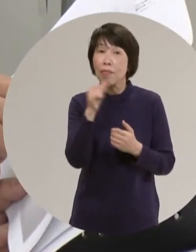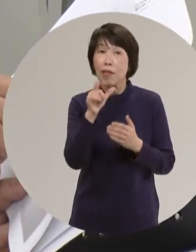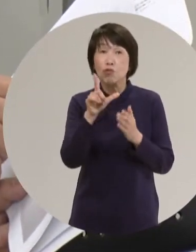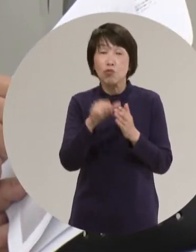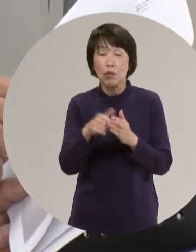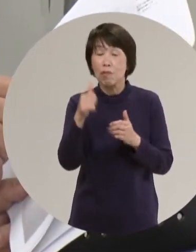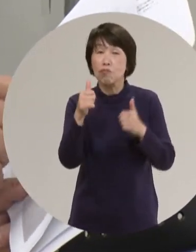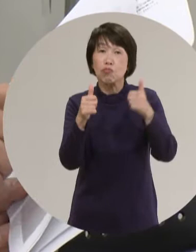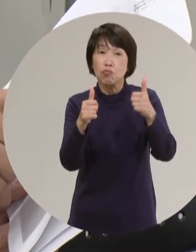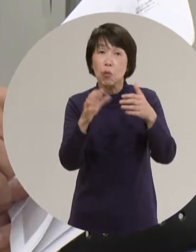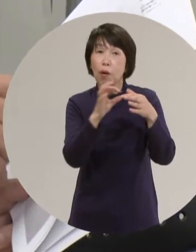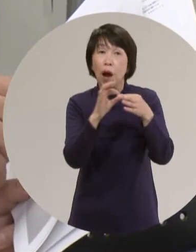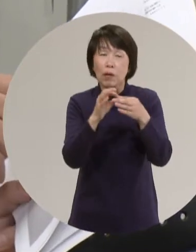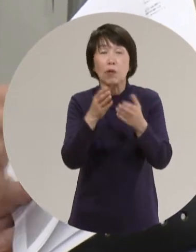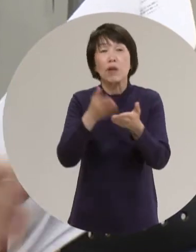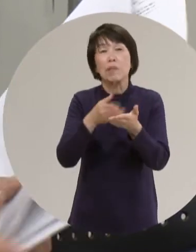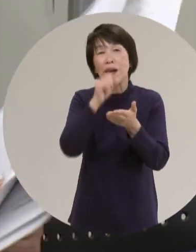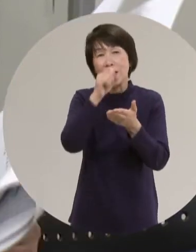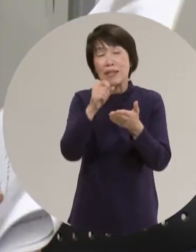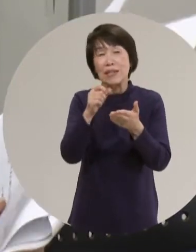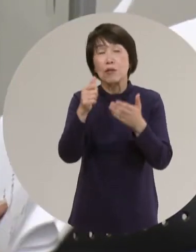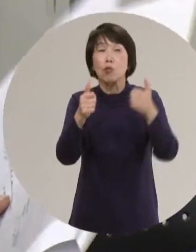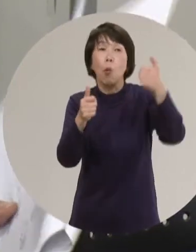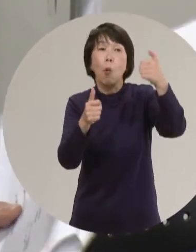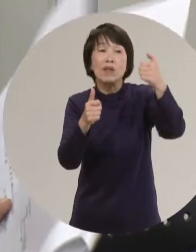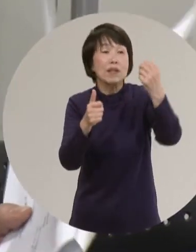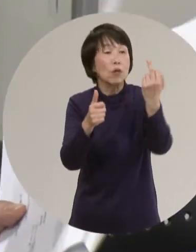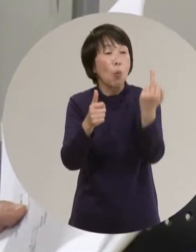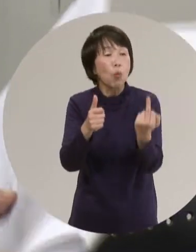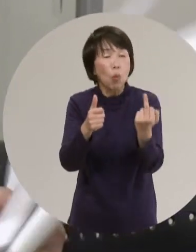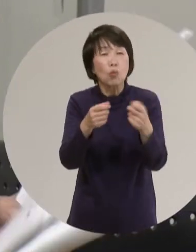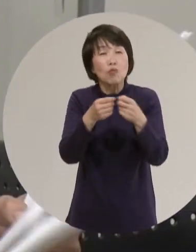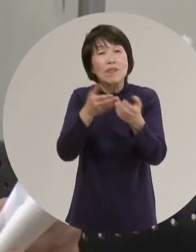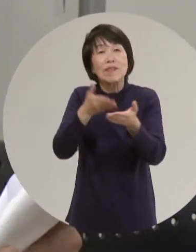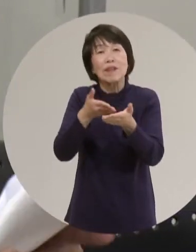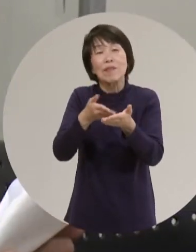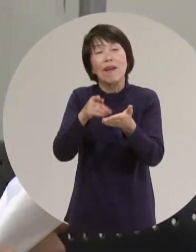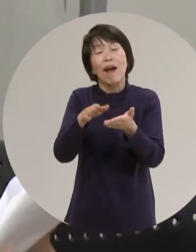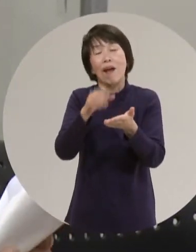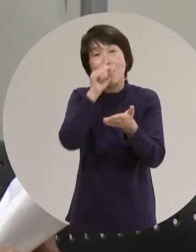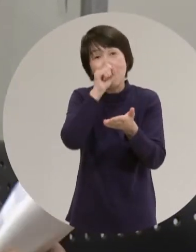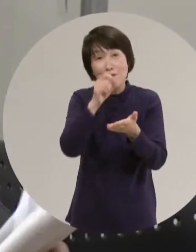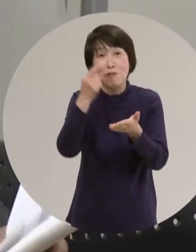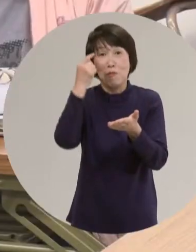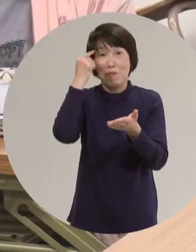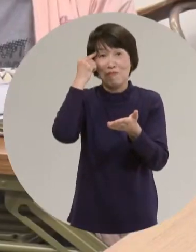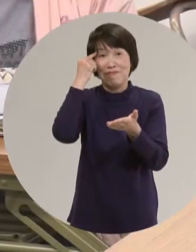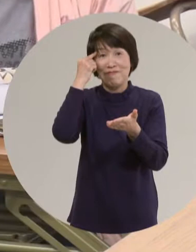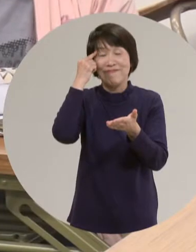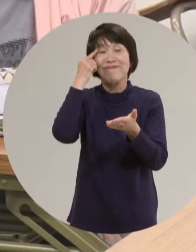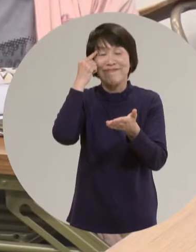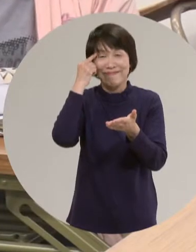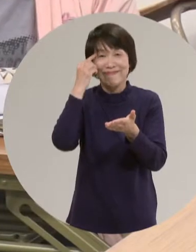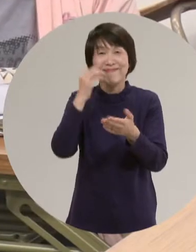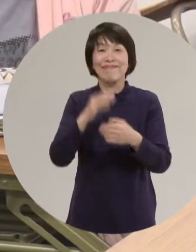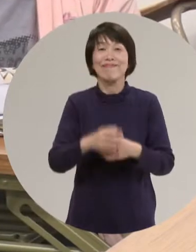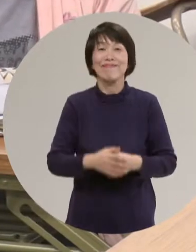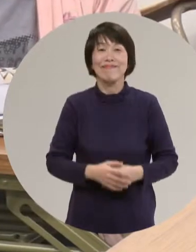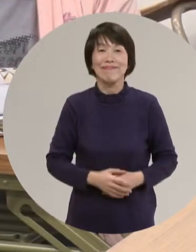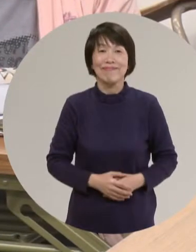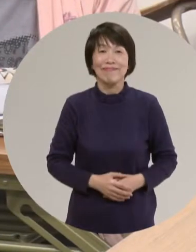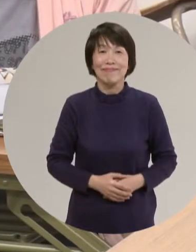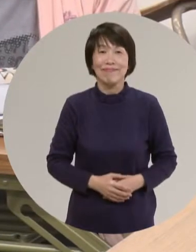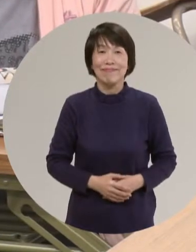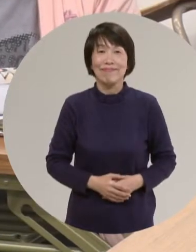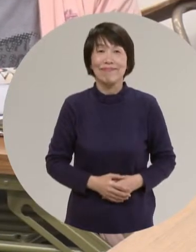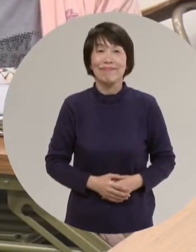三平は何になるかいと、大叔父ですわね、おじいさんの弟や。今後ガイドの中でね、そういう